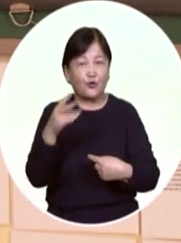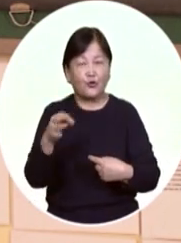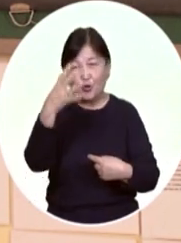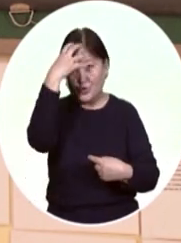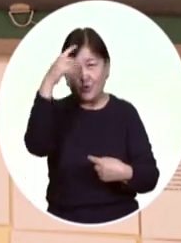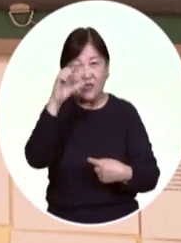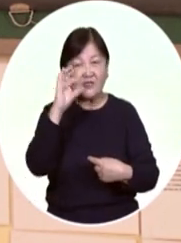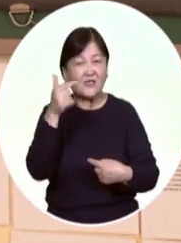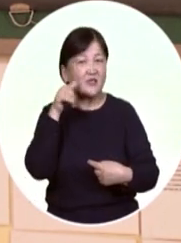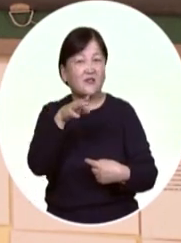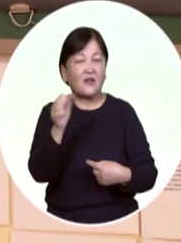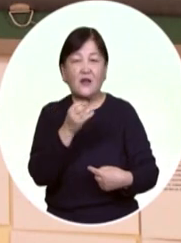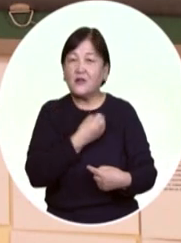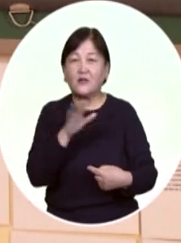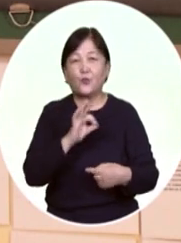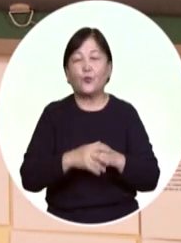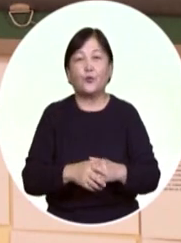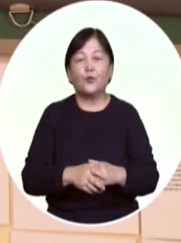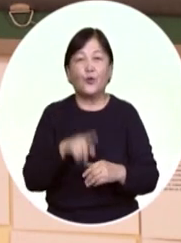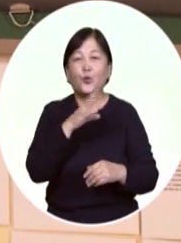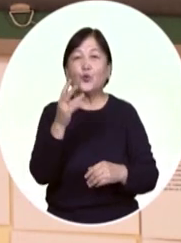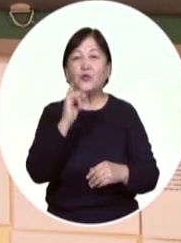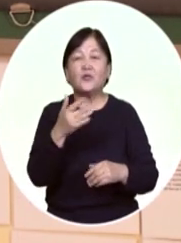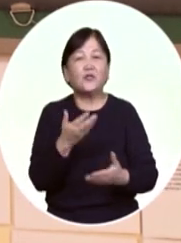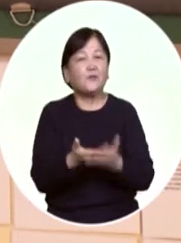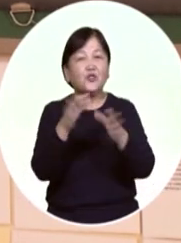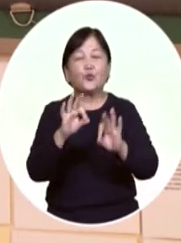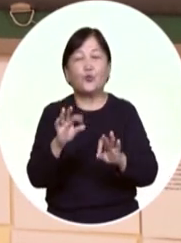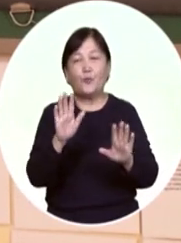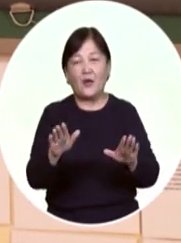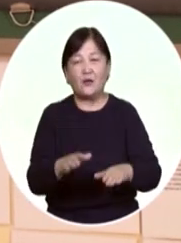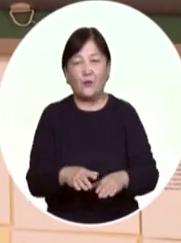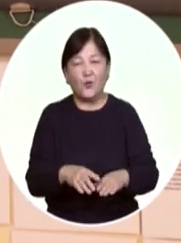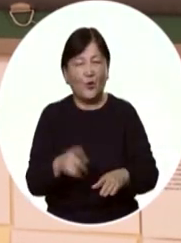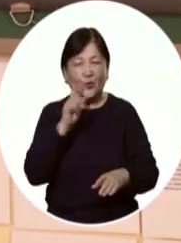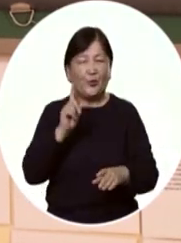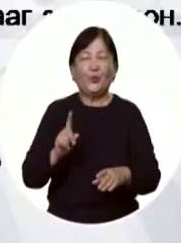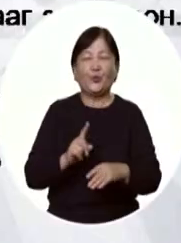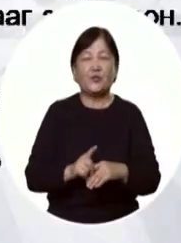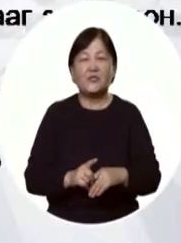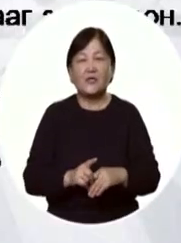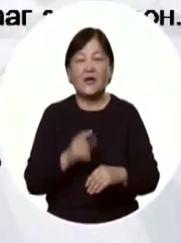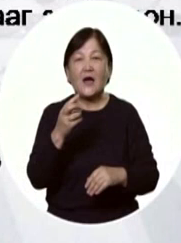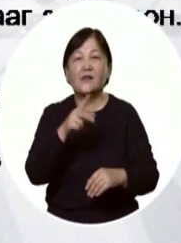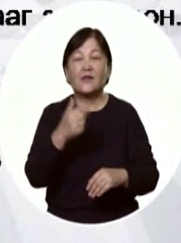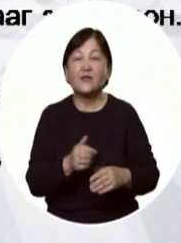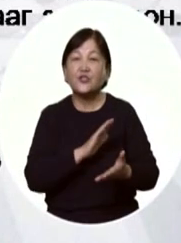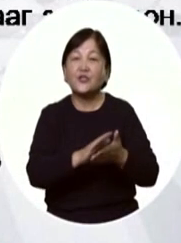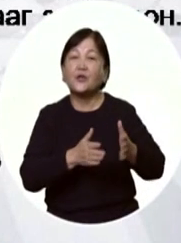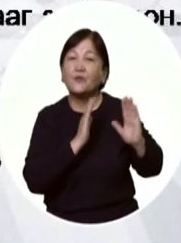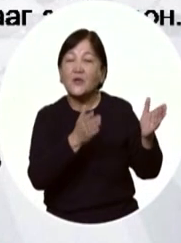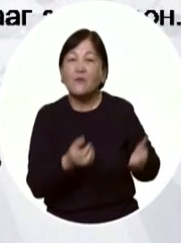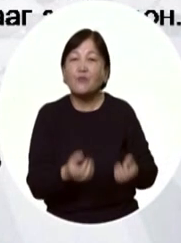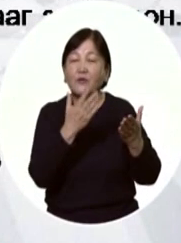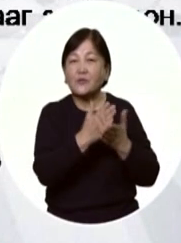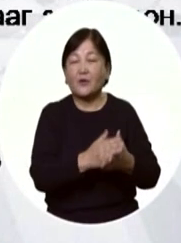үл итгэх түүнийг одоо дэмжихгүй байх, бүр өшөрхөх ийм сэтгэл хандлага орж ирж байгаа. Гэтэл бусдын